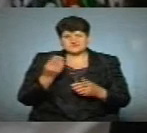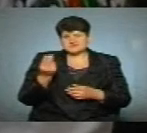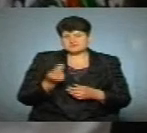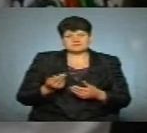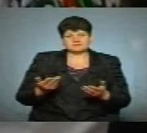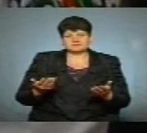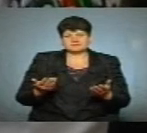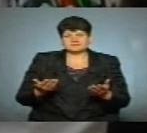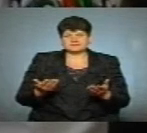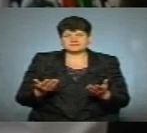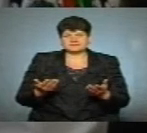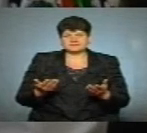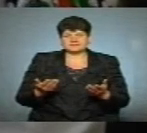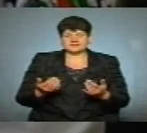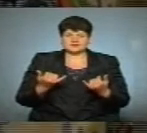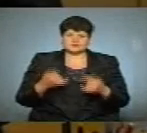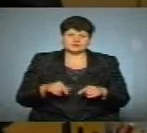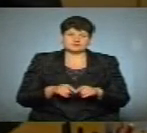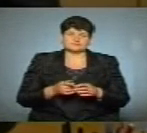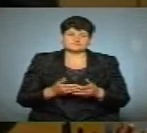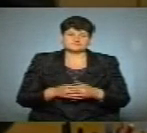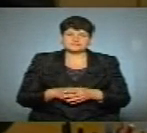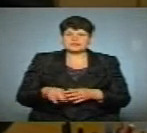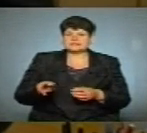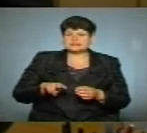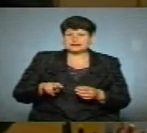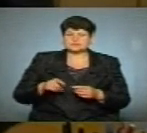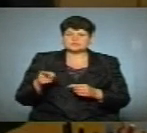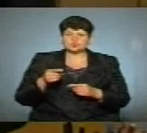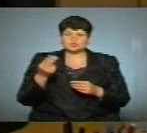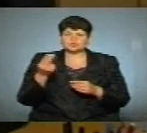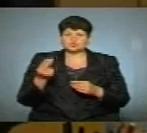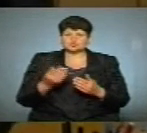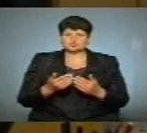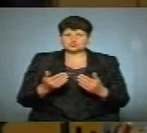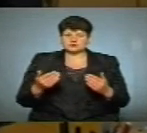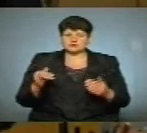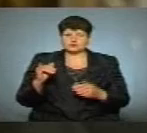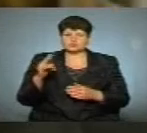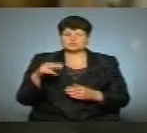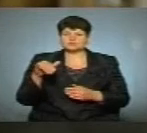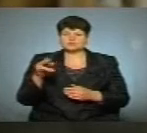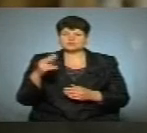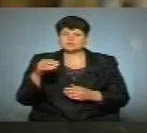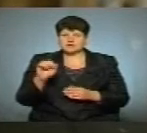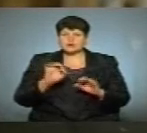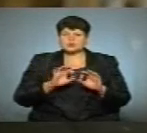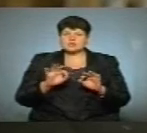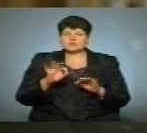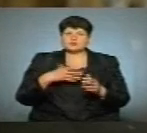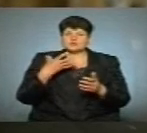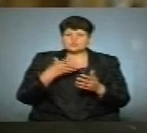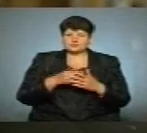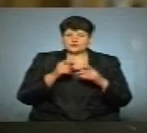візерунок, тому сьогодні в такому стилі. Директор Тернопільського художнього музею Ігор Дуда розказує про свою маску,